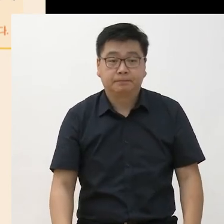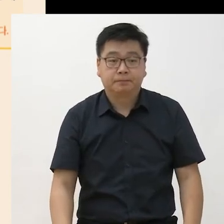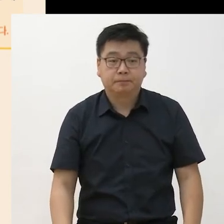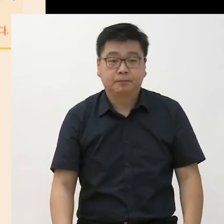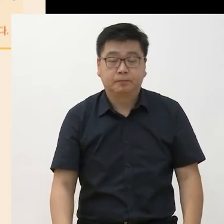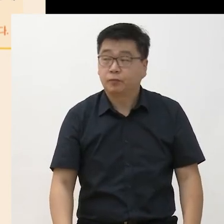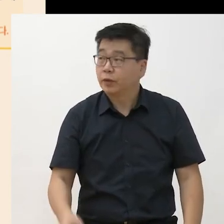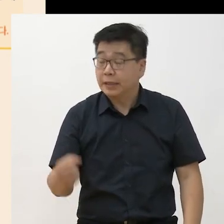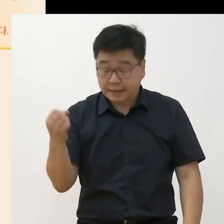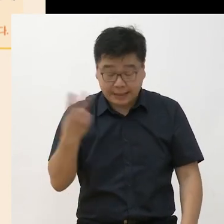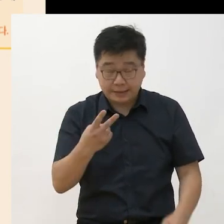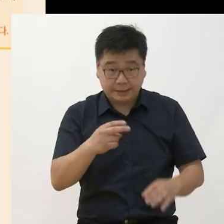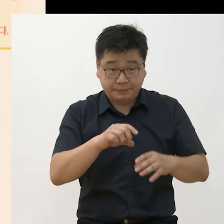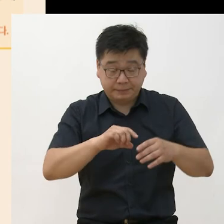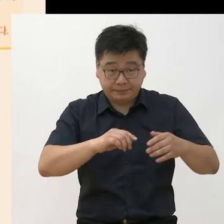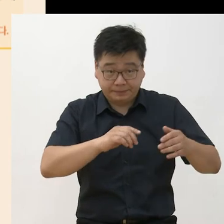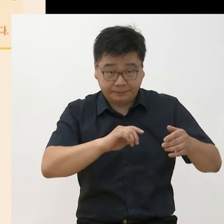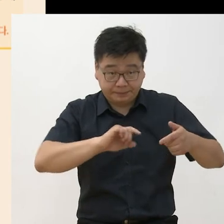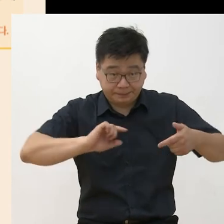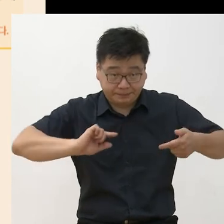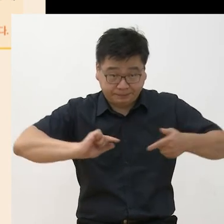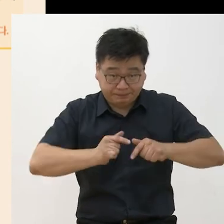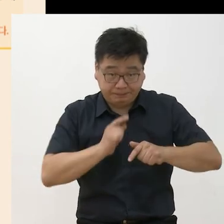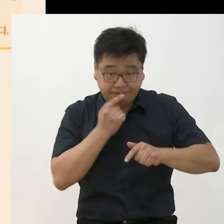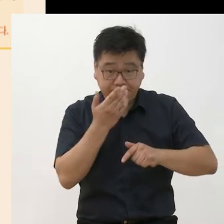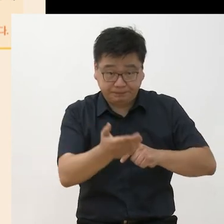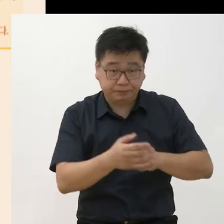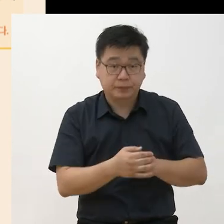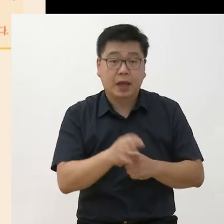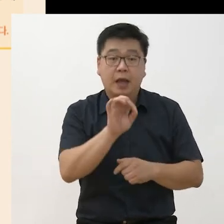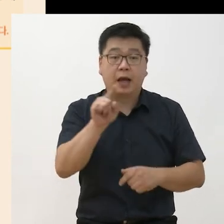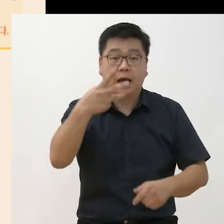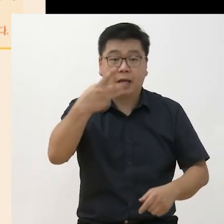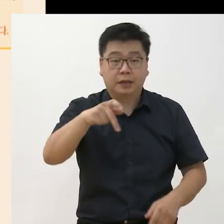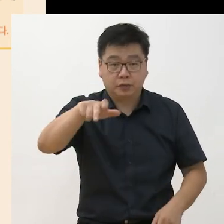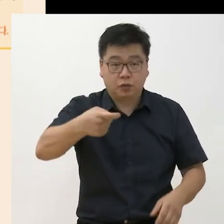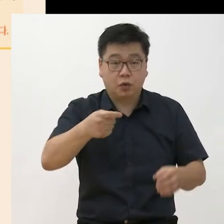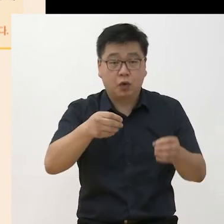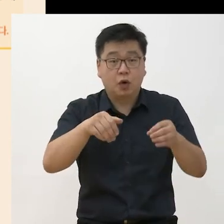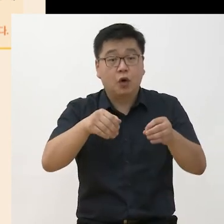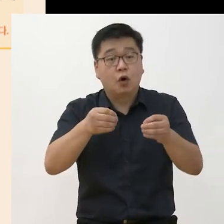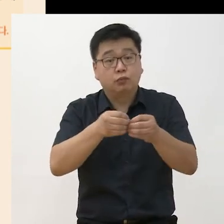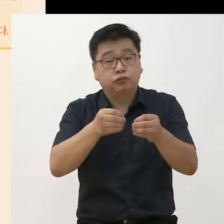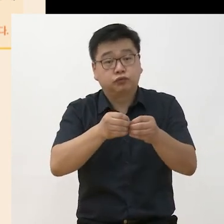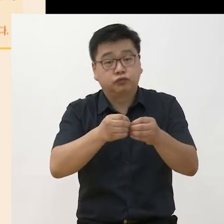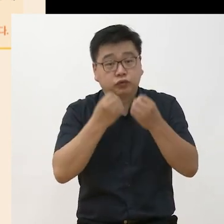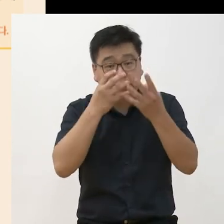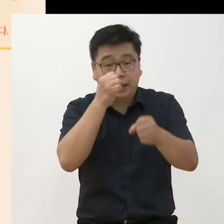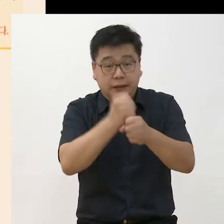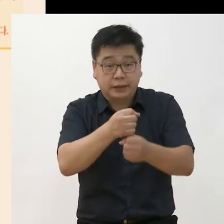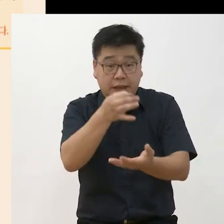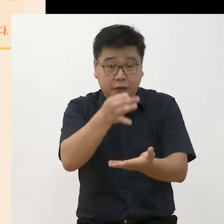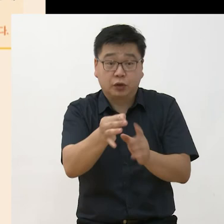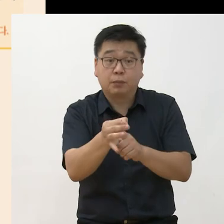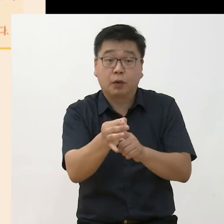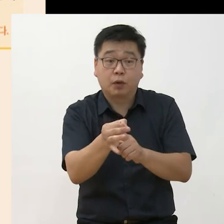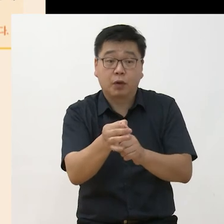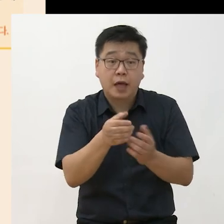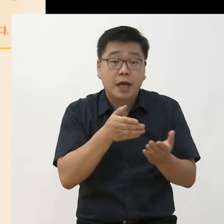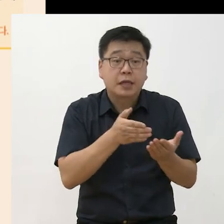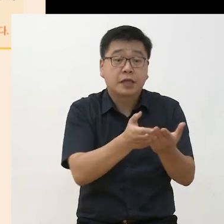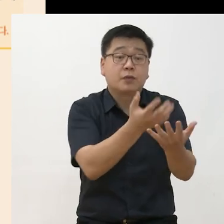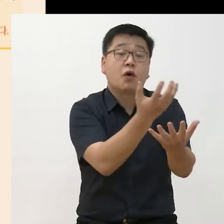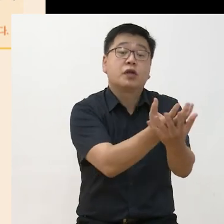반복해서 좀 한번 말씀을 드리면 이 아르코 문학 창작 기금은 신청서 지원 신청서와